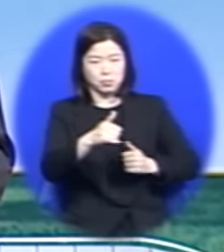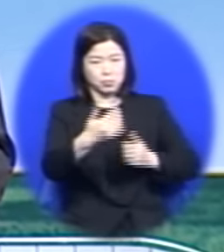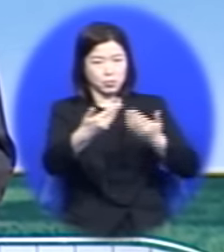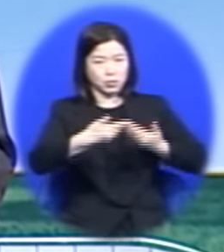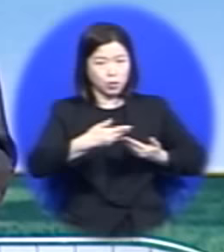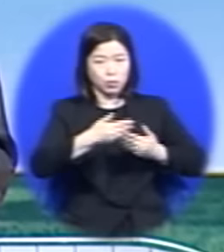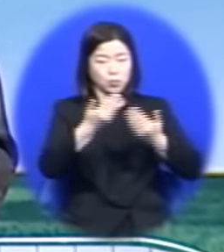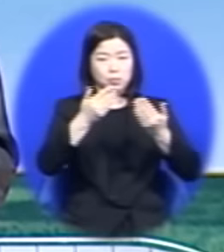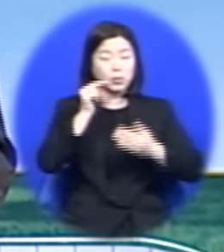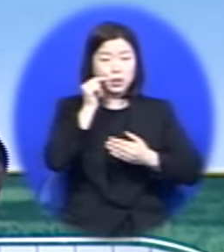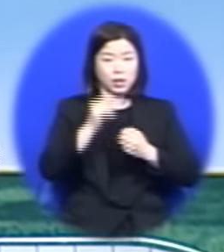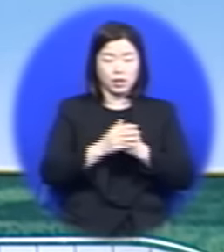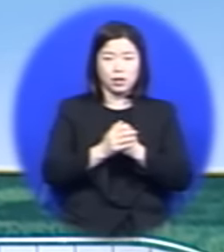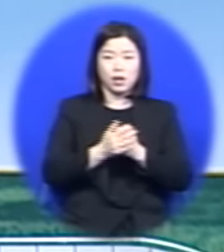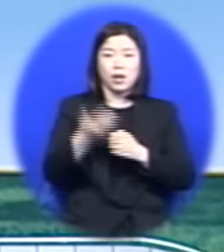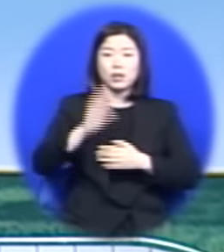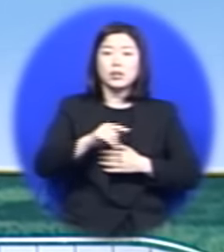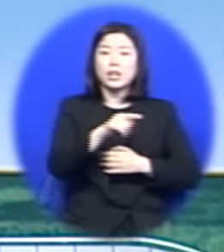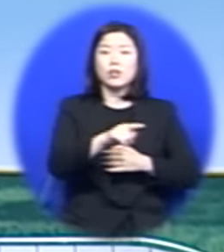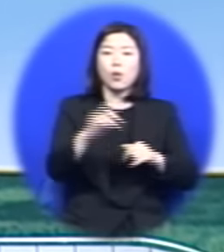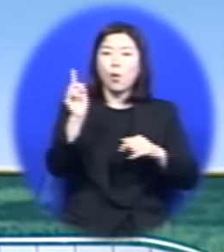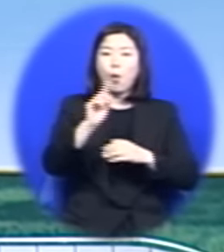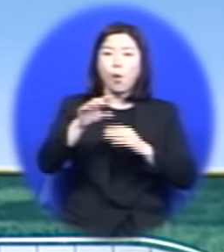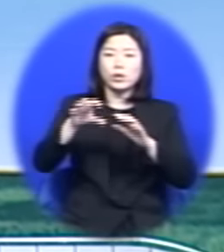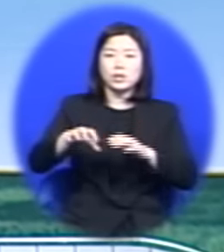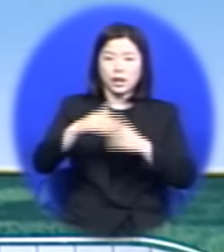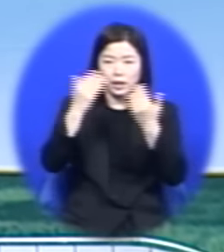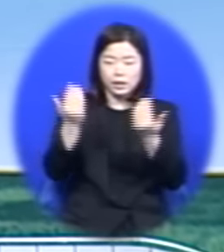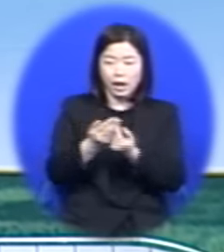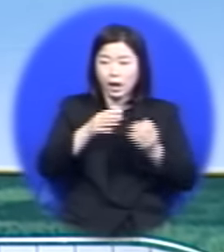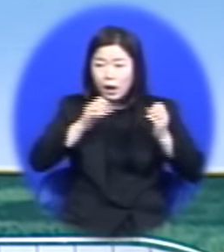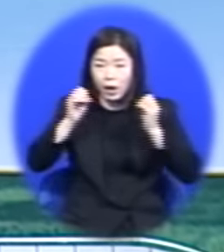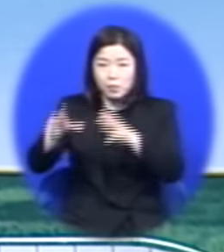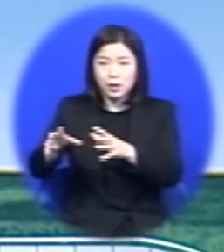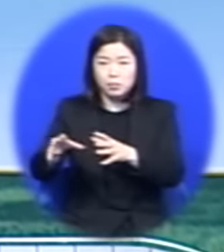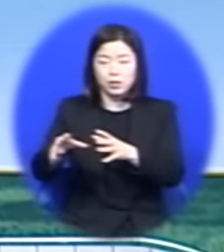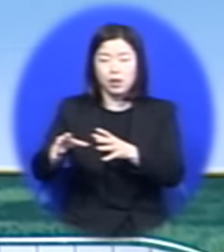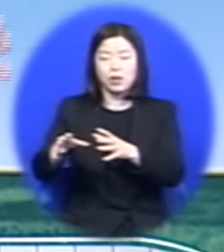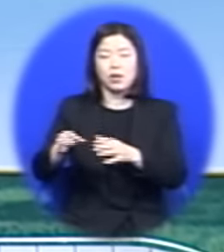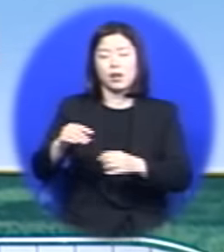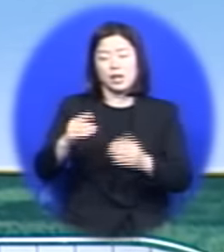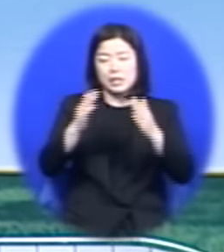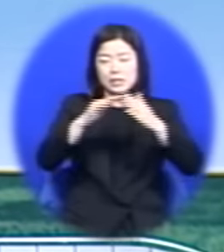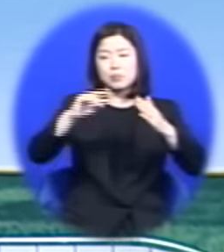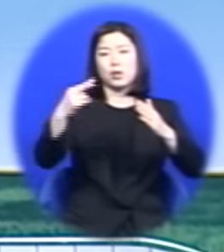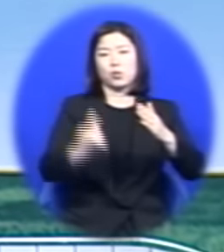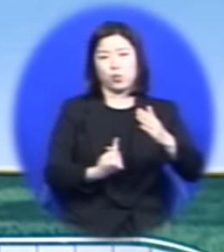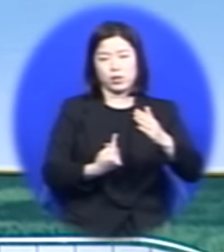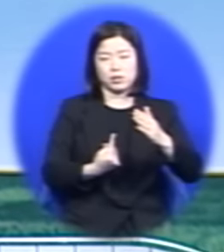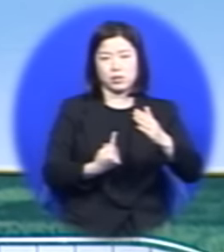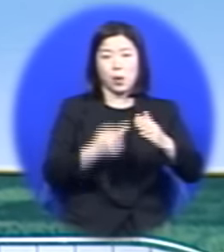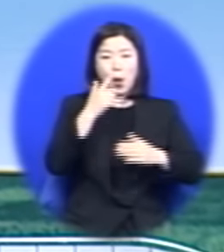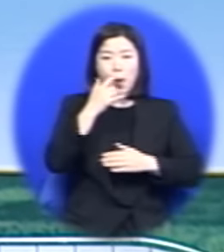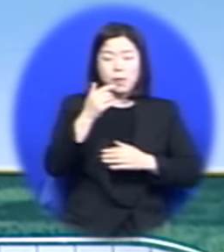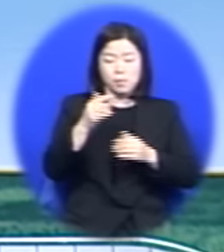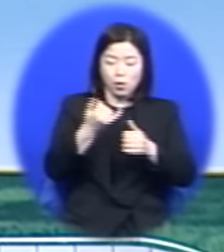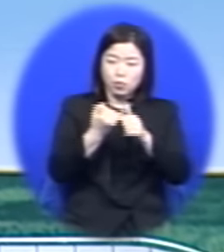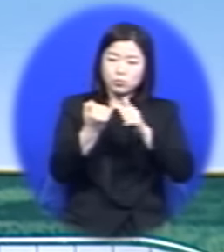있습니다. 그런데 이걸 어디다 다 쏟아놓느냐 하면 집에 들어와서 배우자에게 자녀들에게 다 쏟아놓습니다.